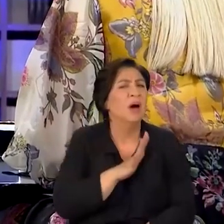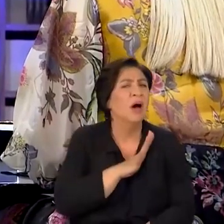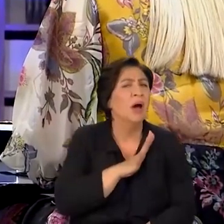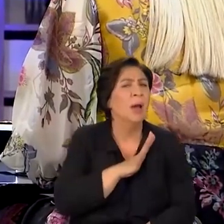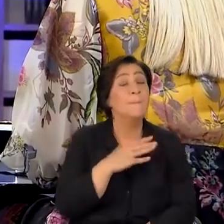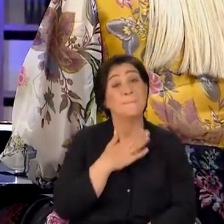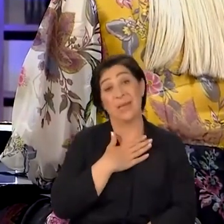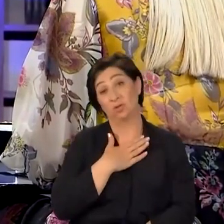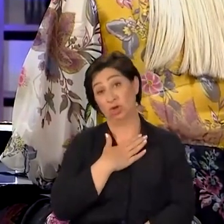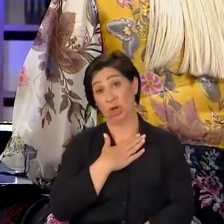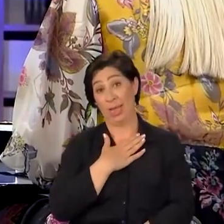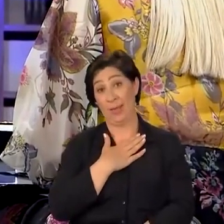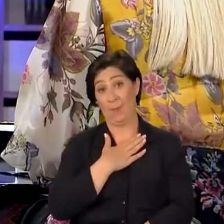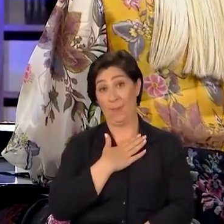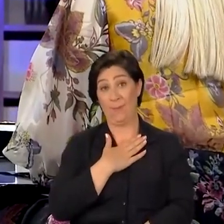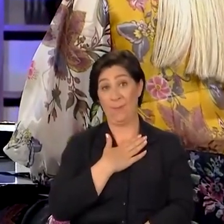şuradaydı. Bence